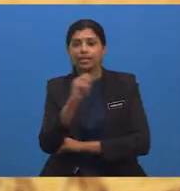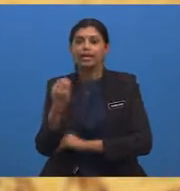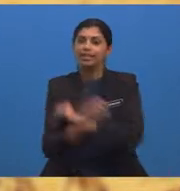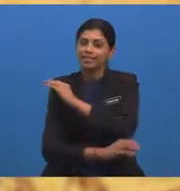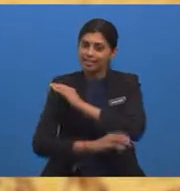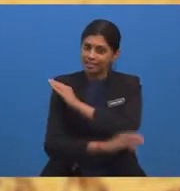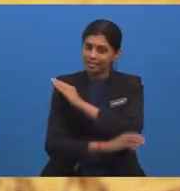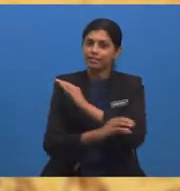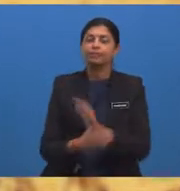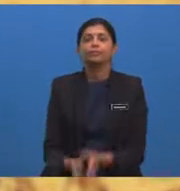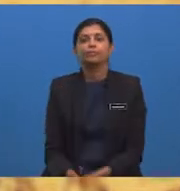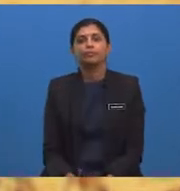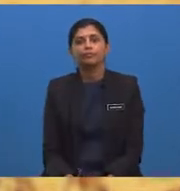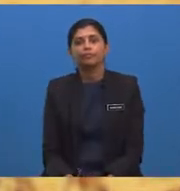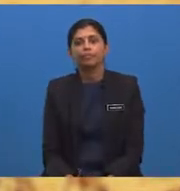negara.